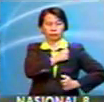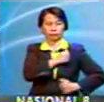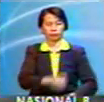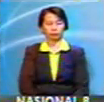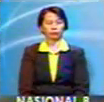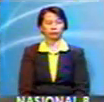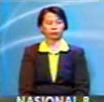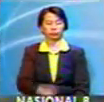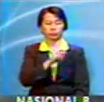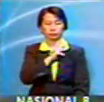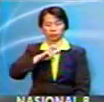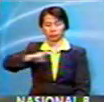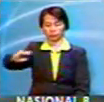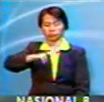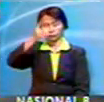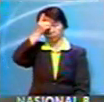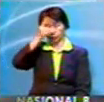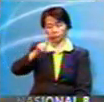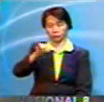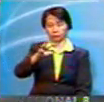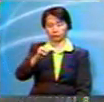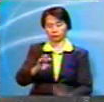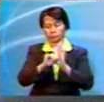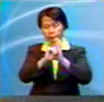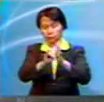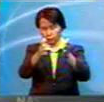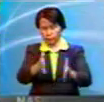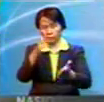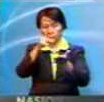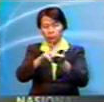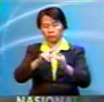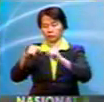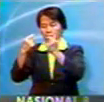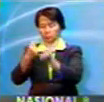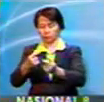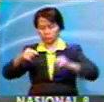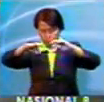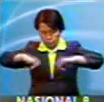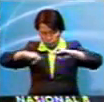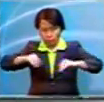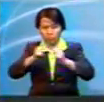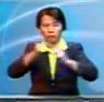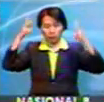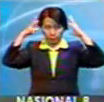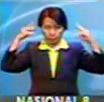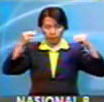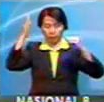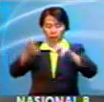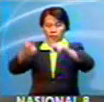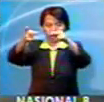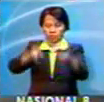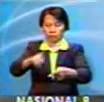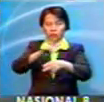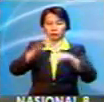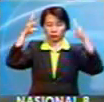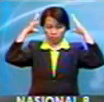Tun Hussein. Menteri Pengangkutan Datuk Seri Liao Tiong Lai berkata identiti mangsa dikenal pasti oleh pasukan forensik di Belanda dan akan dikebumikan di